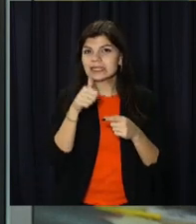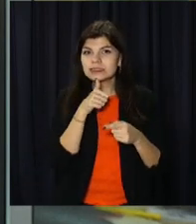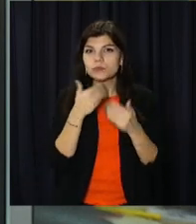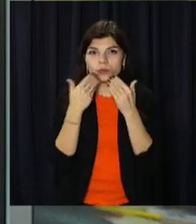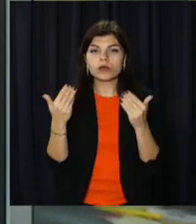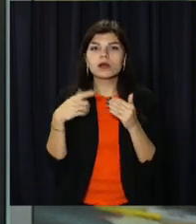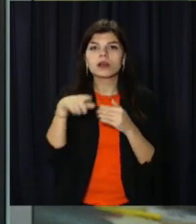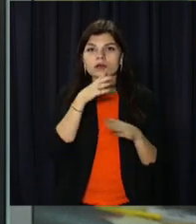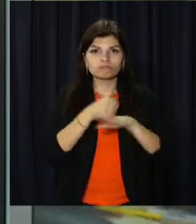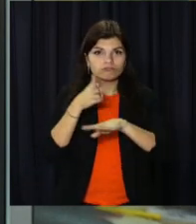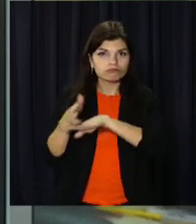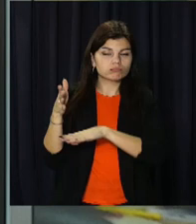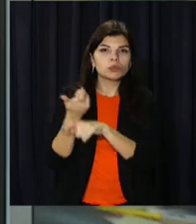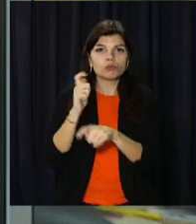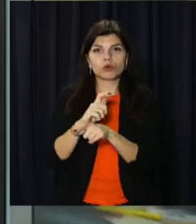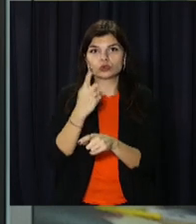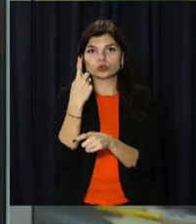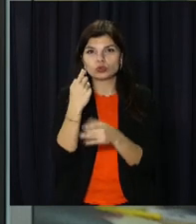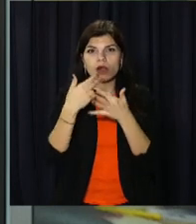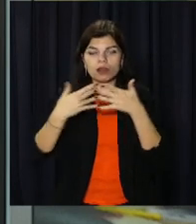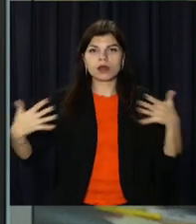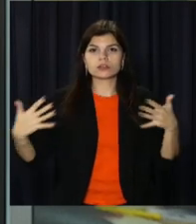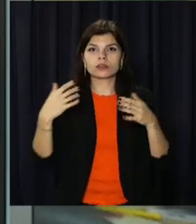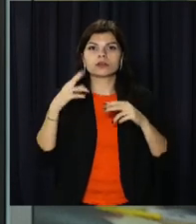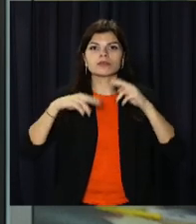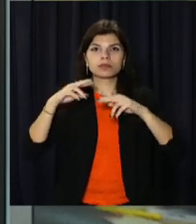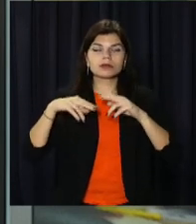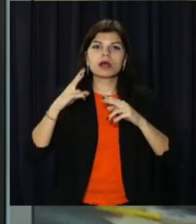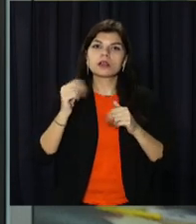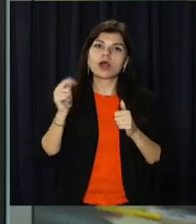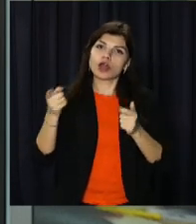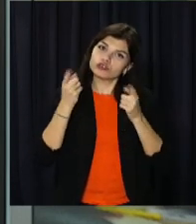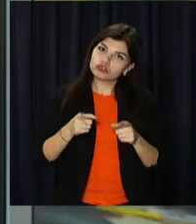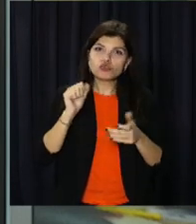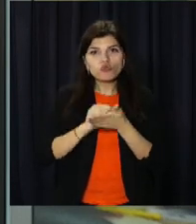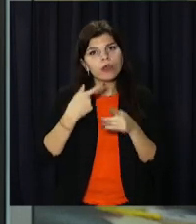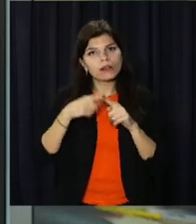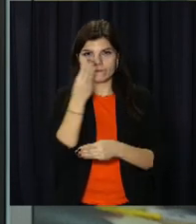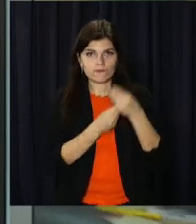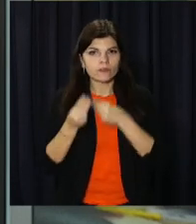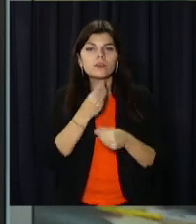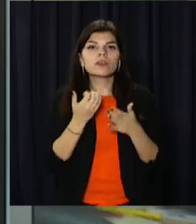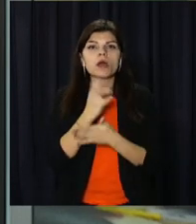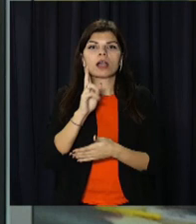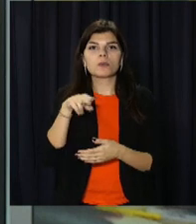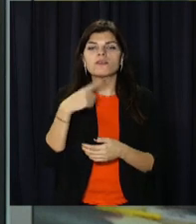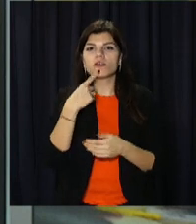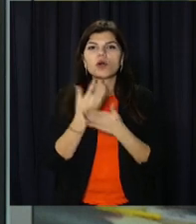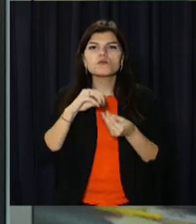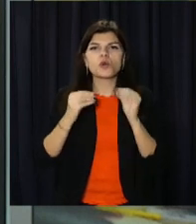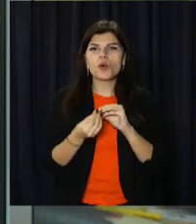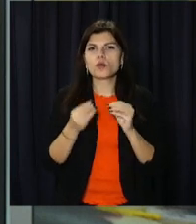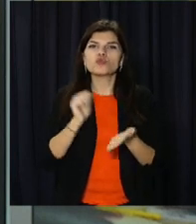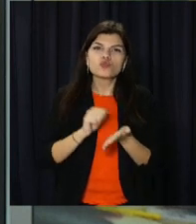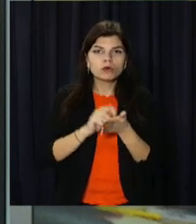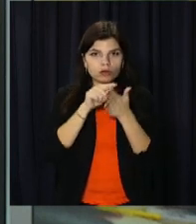питань благоустрою перевірила більш ніж сотню прибережних об'єктів на легальність. Левова частка, повідомляють у КП, з проблемними